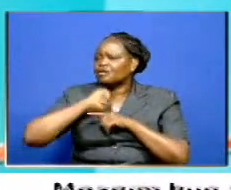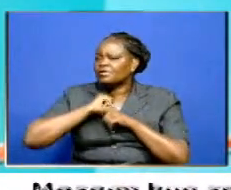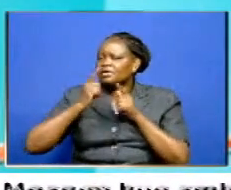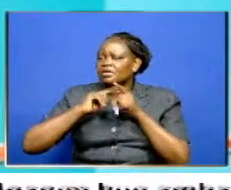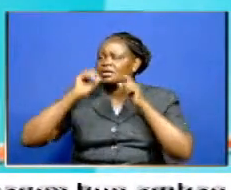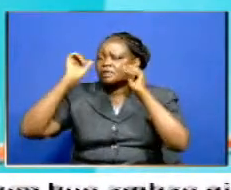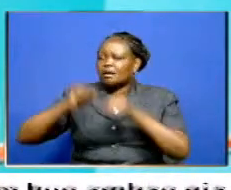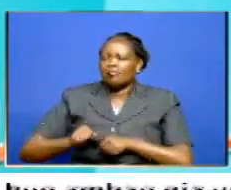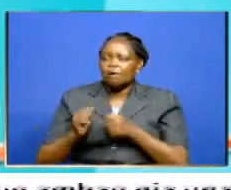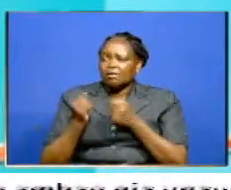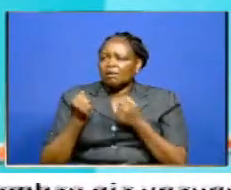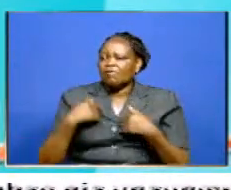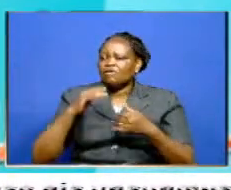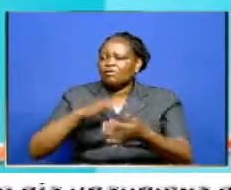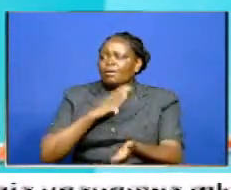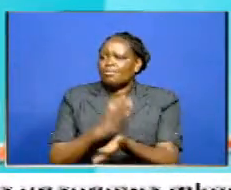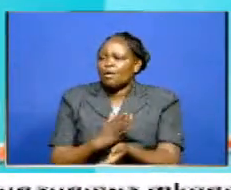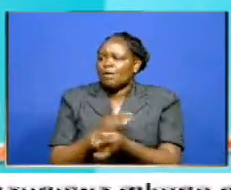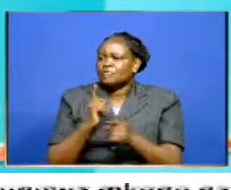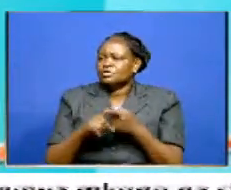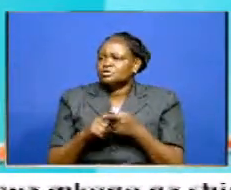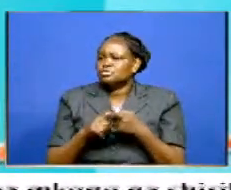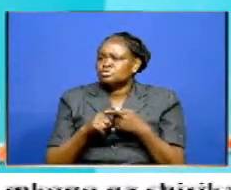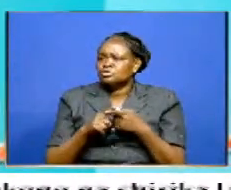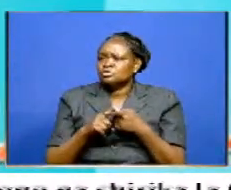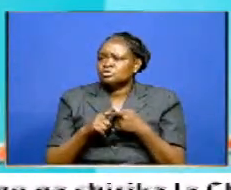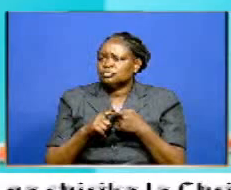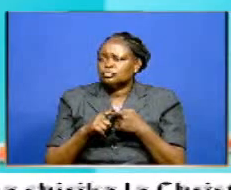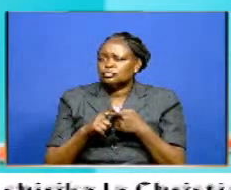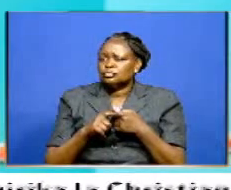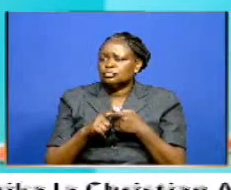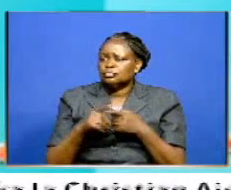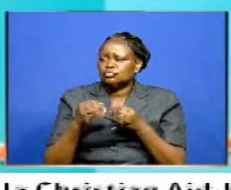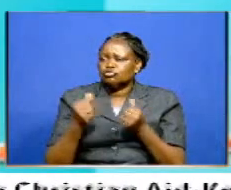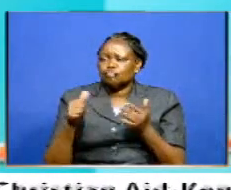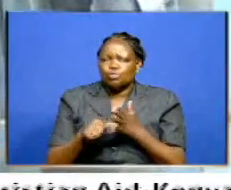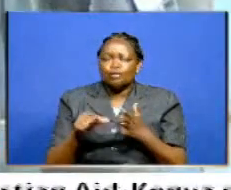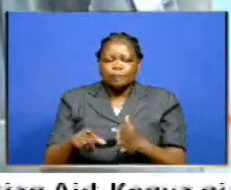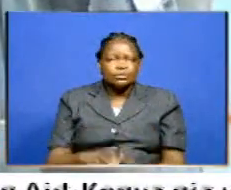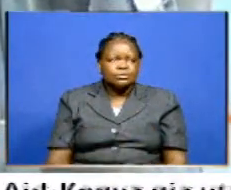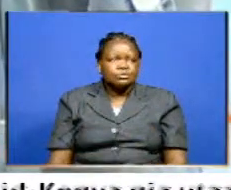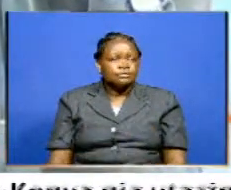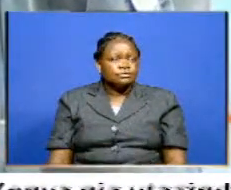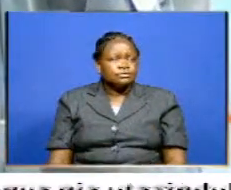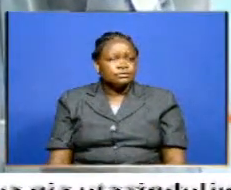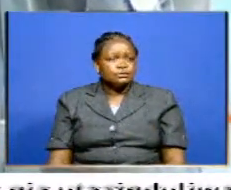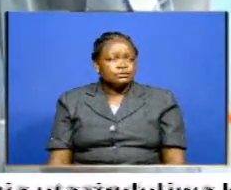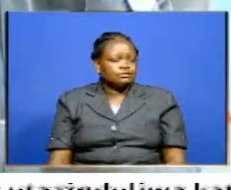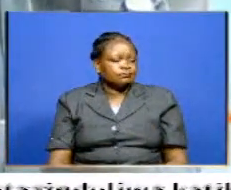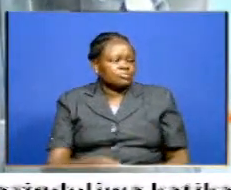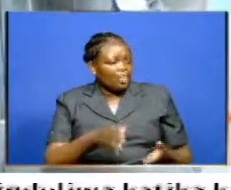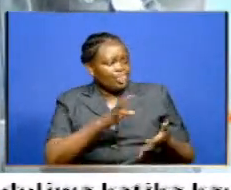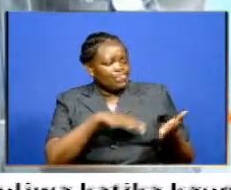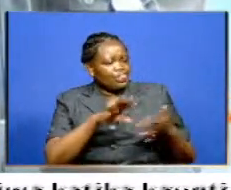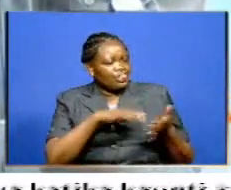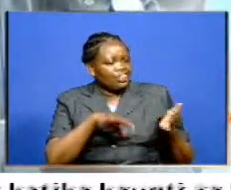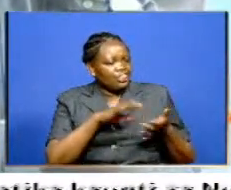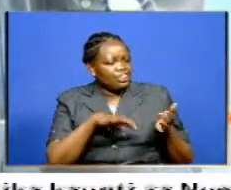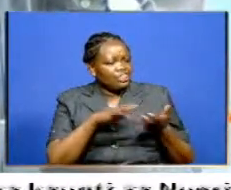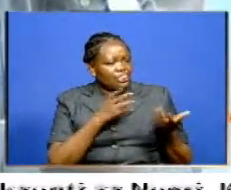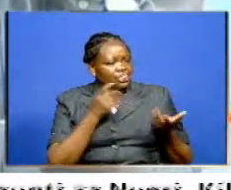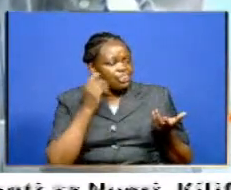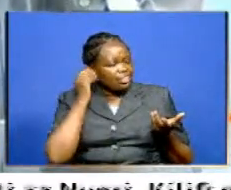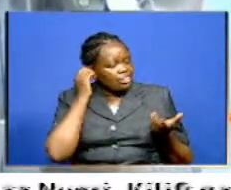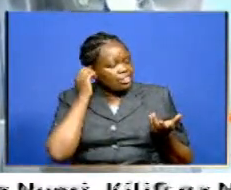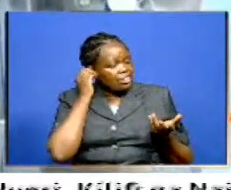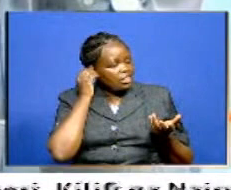wameweza kuwa na uwezo wa kurepay ile. Kegoli kidogo ujichanganye kwa nukta zako, nataka ujike sawa.